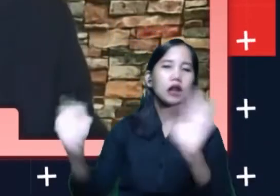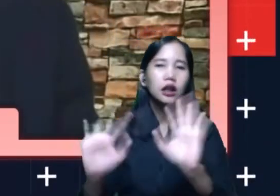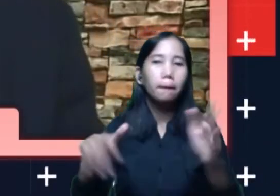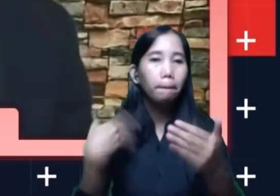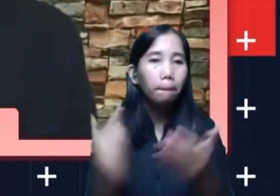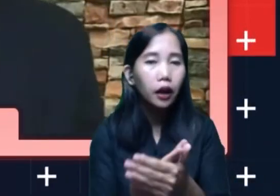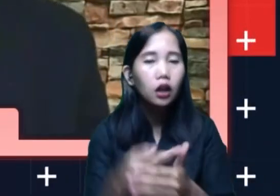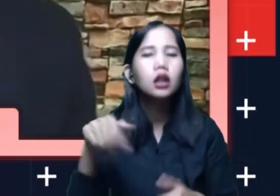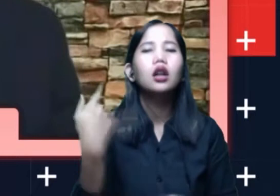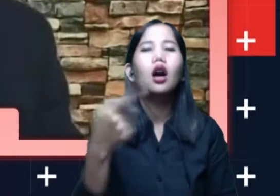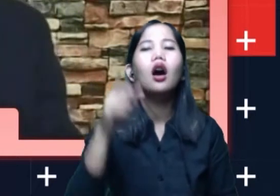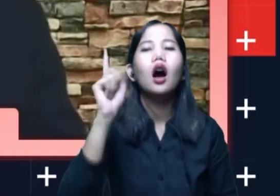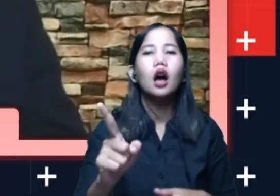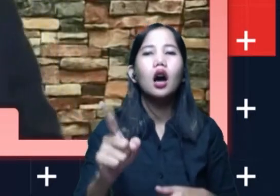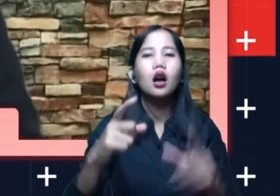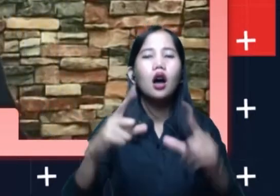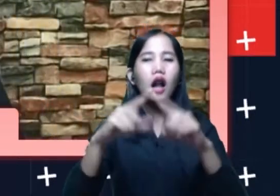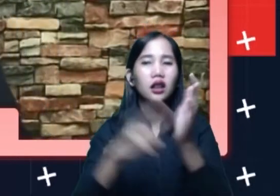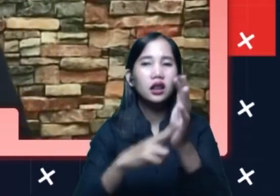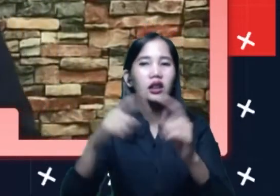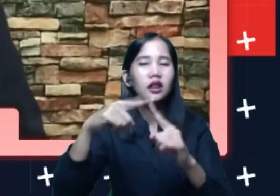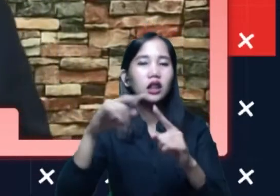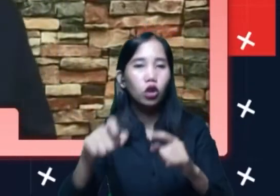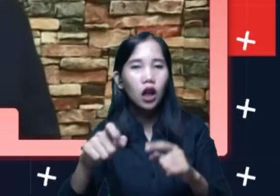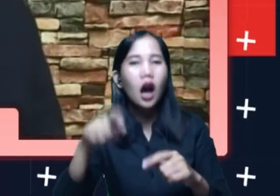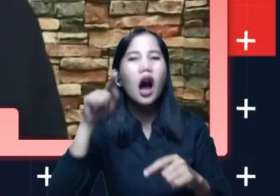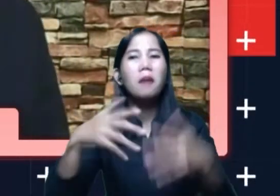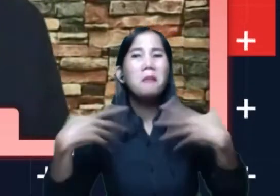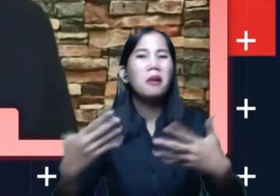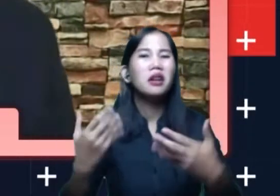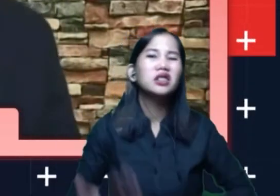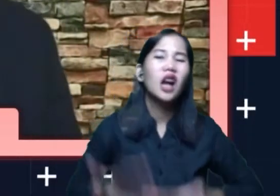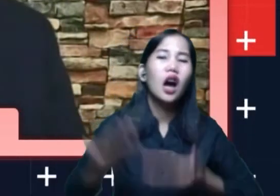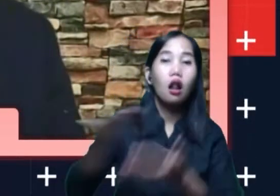aturannya masing-masing. Oh, tidak begitu, saudara sekalian. Pada